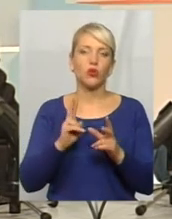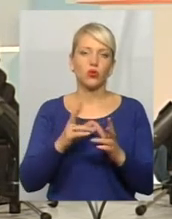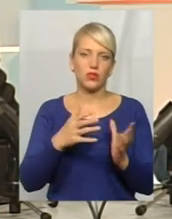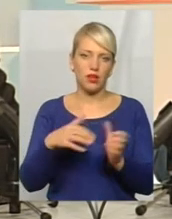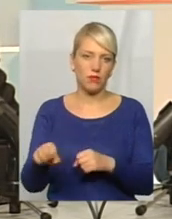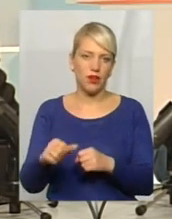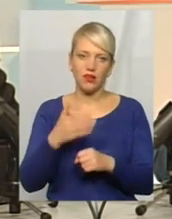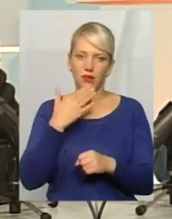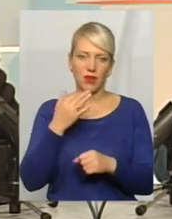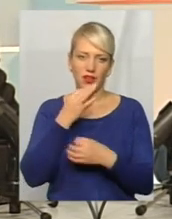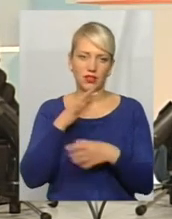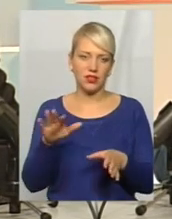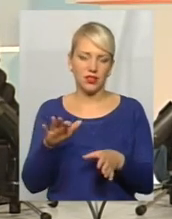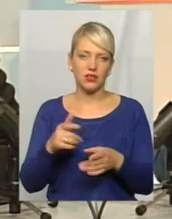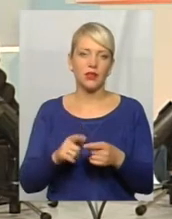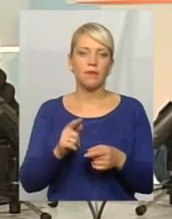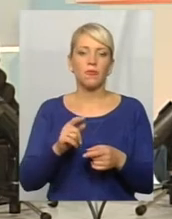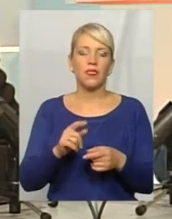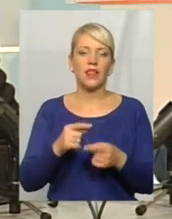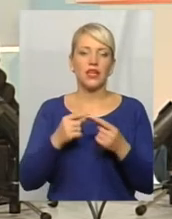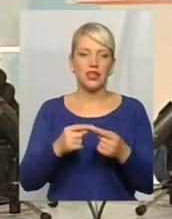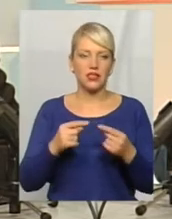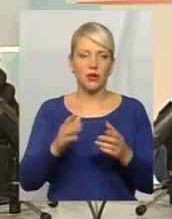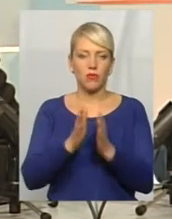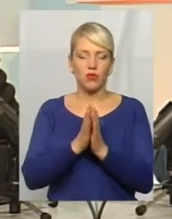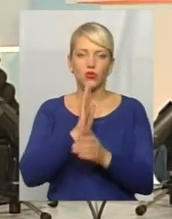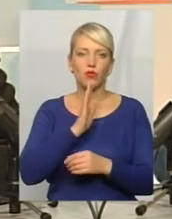немає ніякої різниці. Тому прошу пані